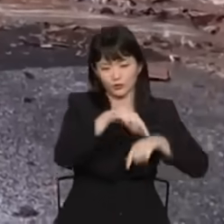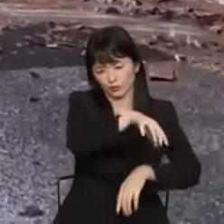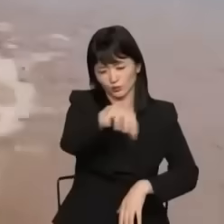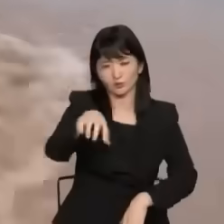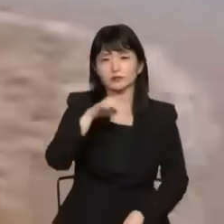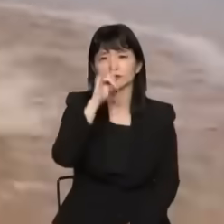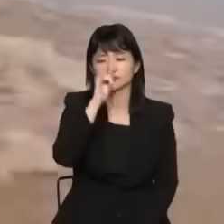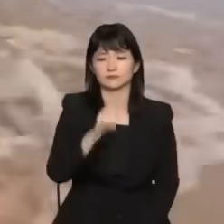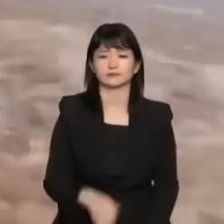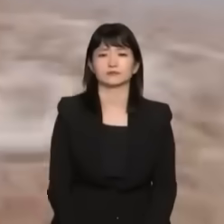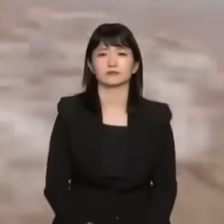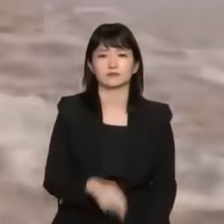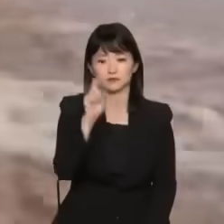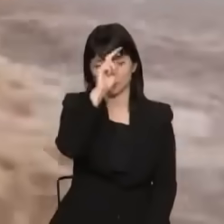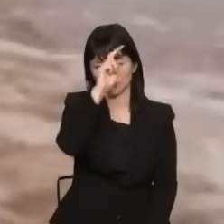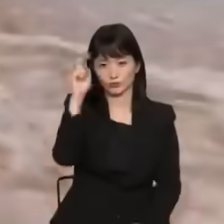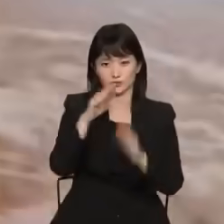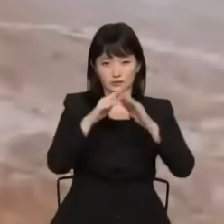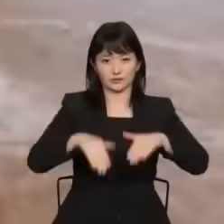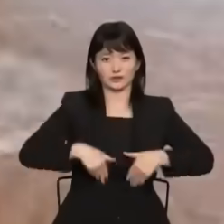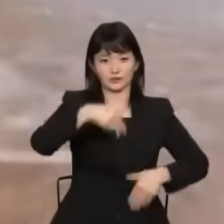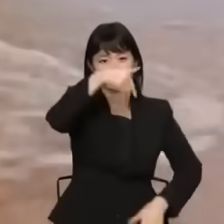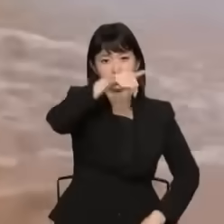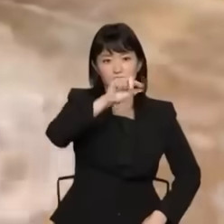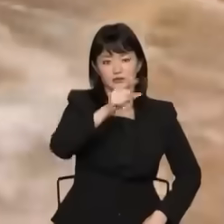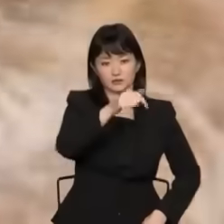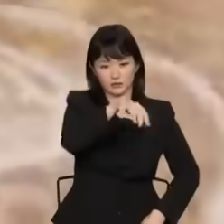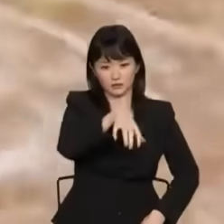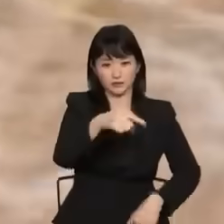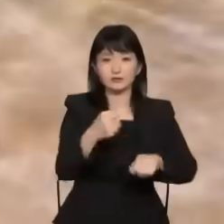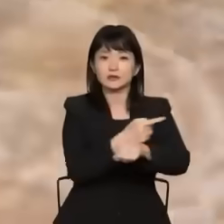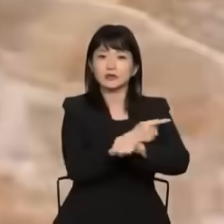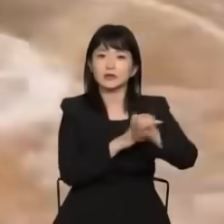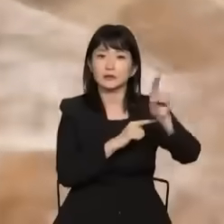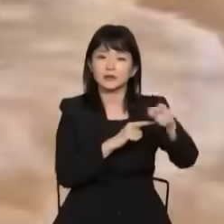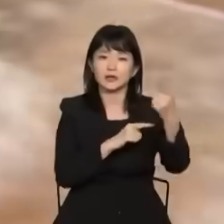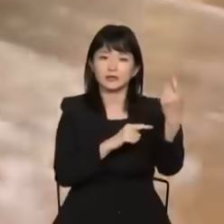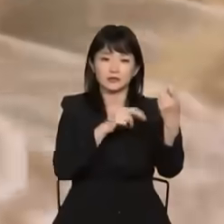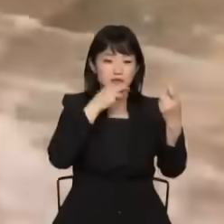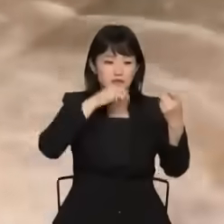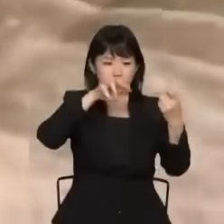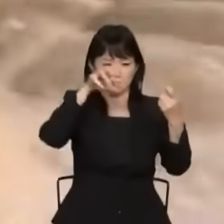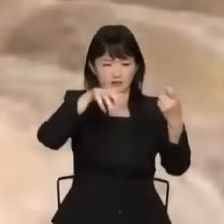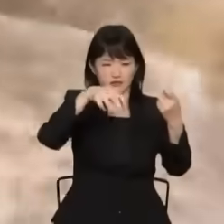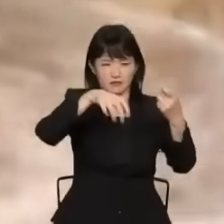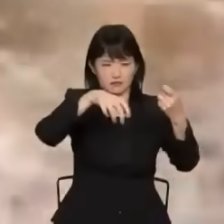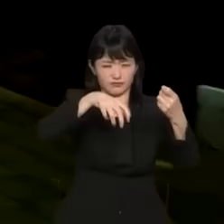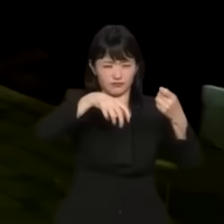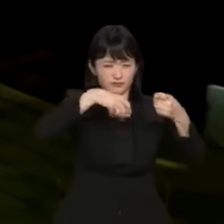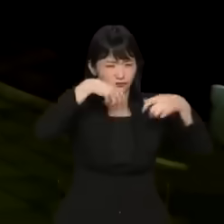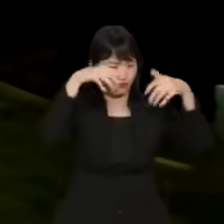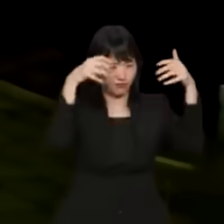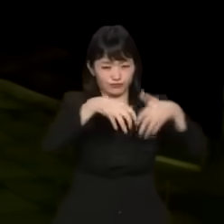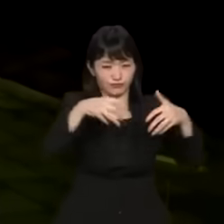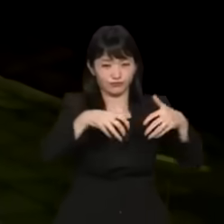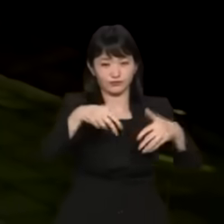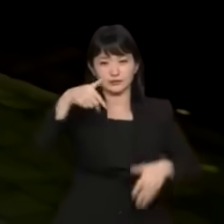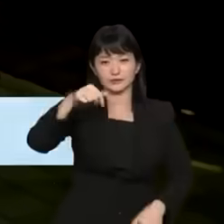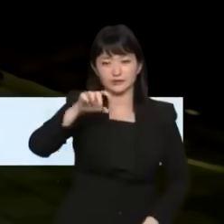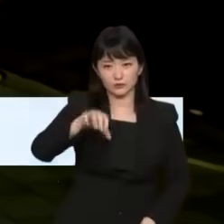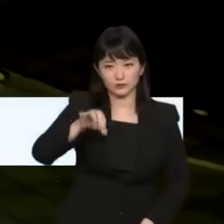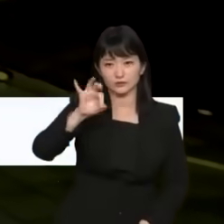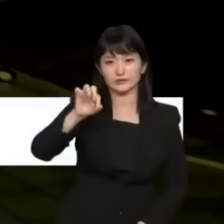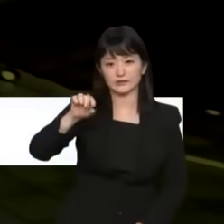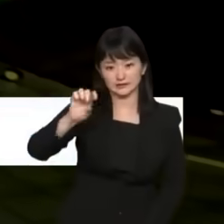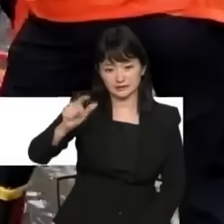내려졌습니다. 오후 한때 전남 진도군 일대에는 시간당 110mm가 넘는 매우 강한 비가 쏟아졌고 장수, 익산,